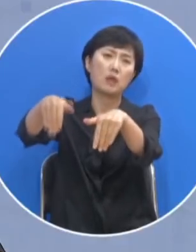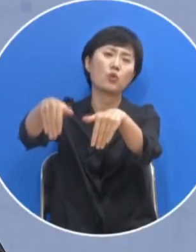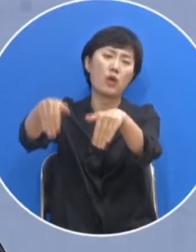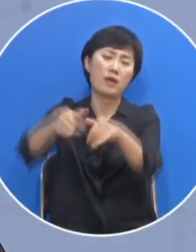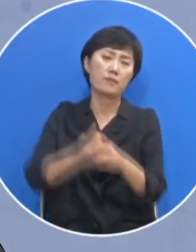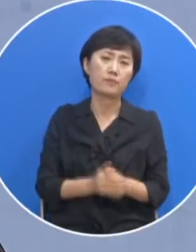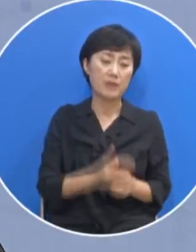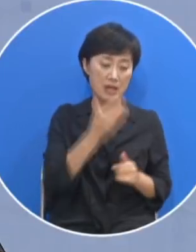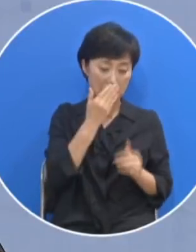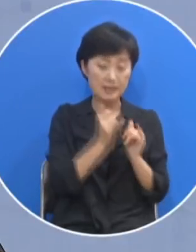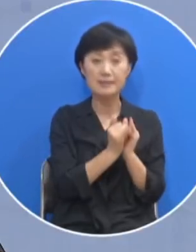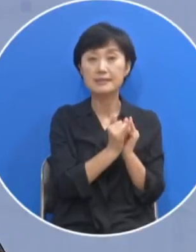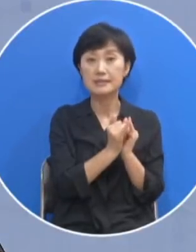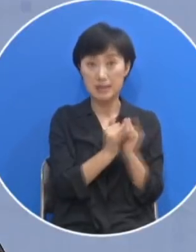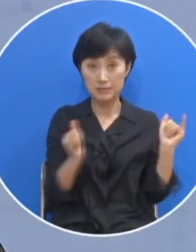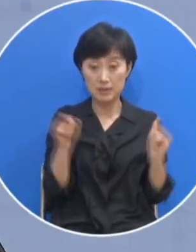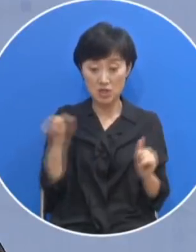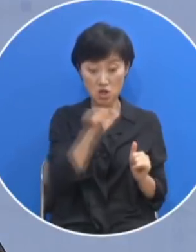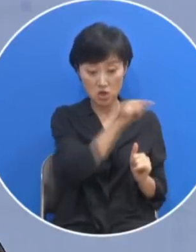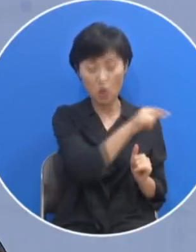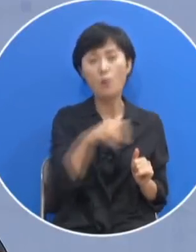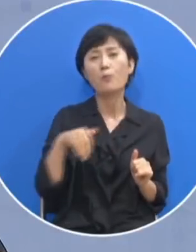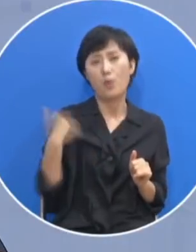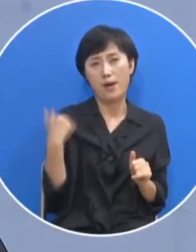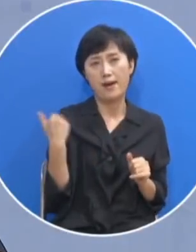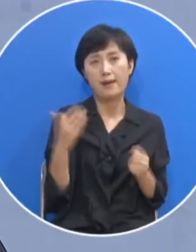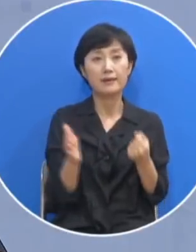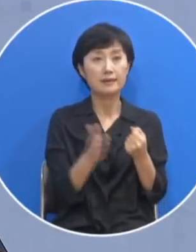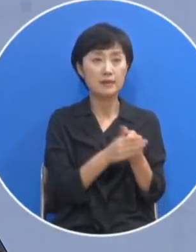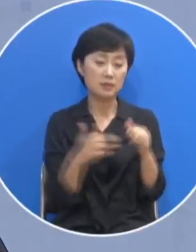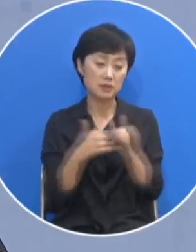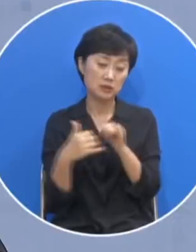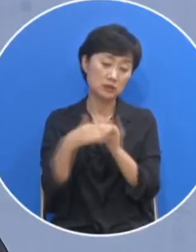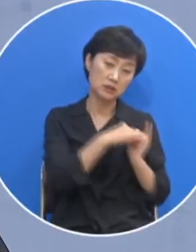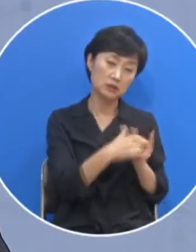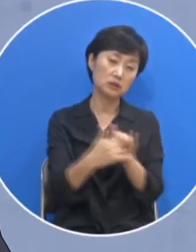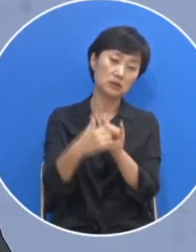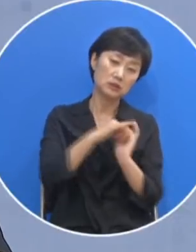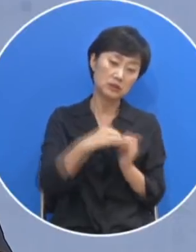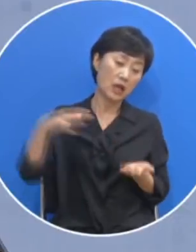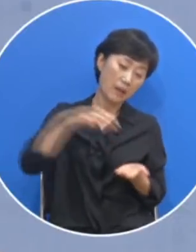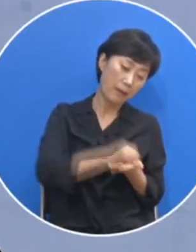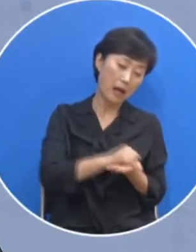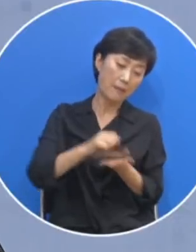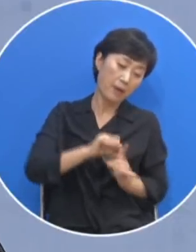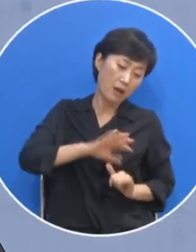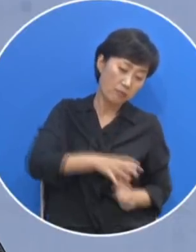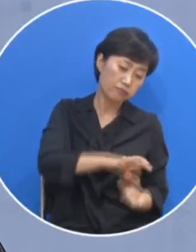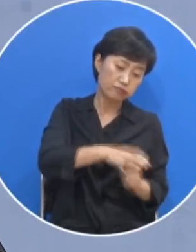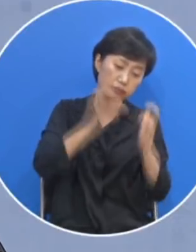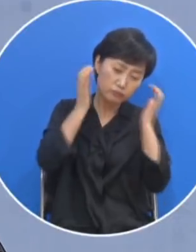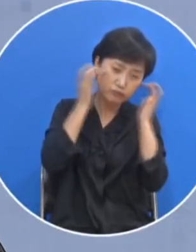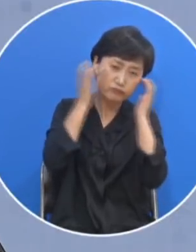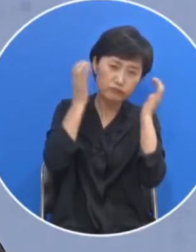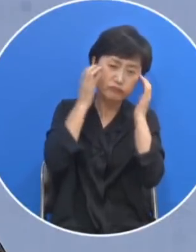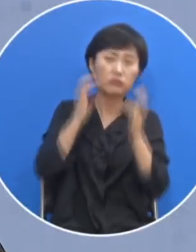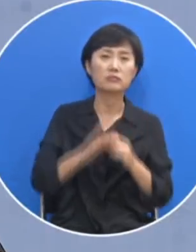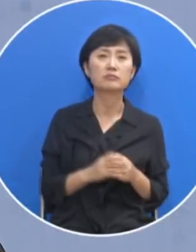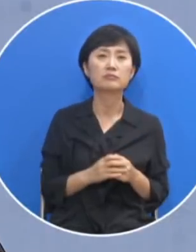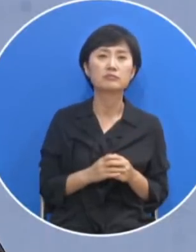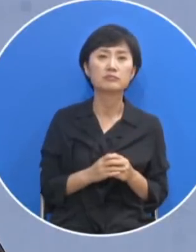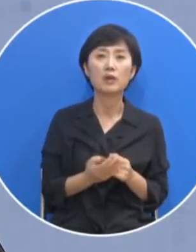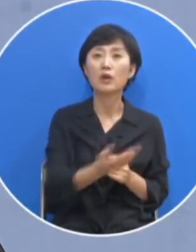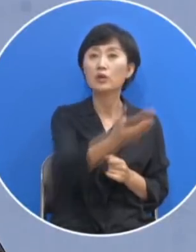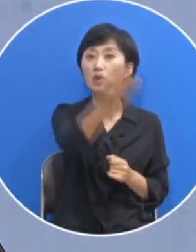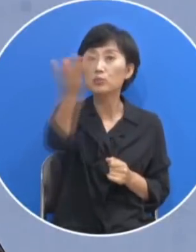올라가 벌어 썼고 어렵다 이렇게 큰 채 인터페이스나 로제 뭐 이렇게 앞에 3 태깅 커 나 2절 여러분이 이걸